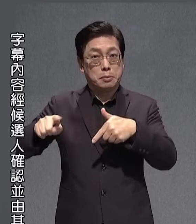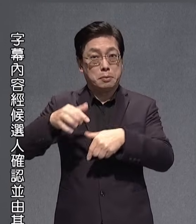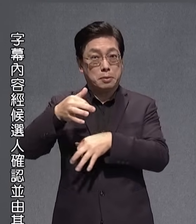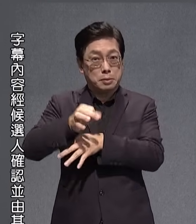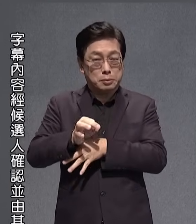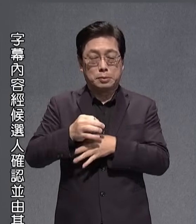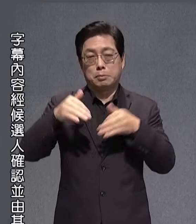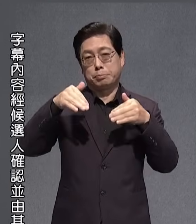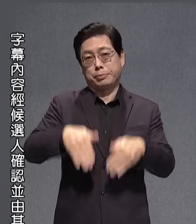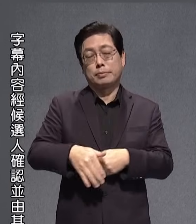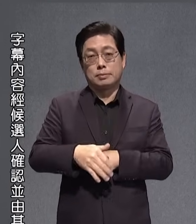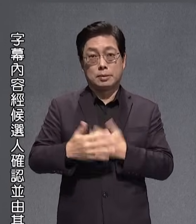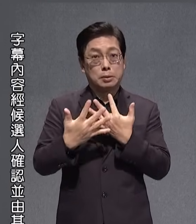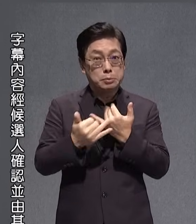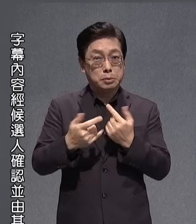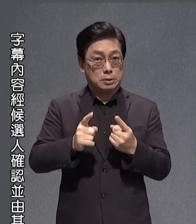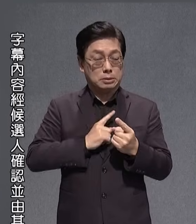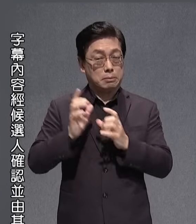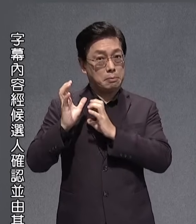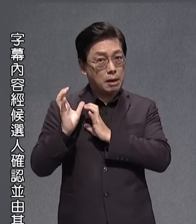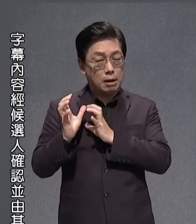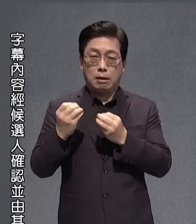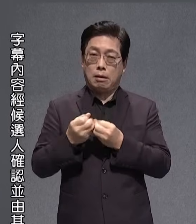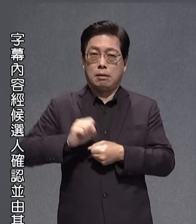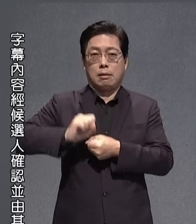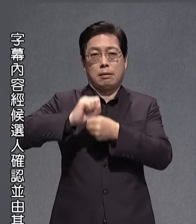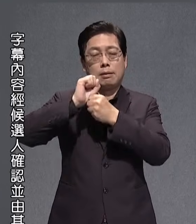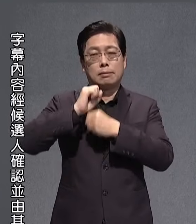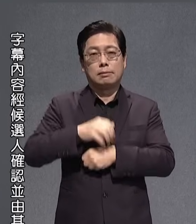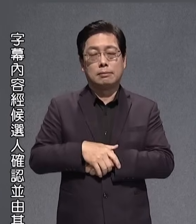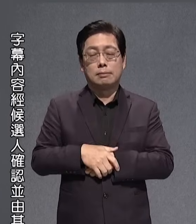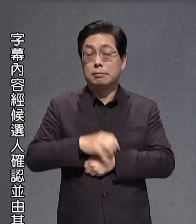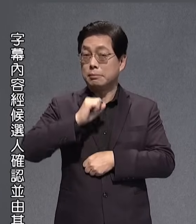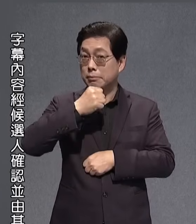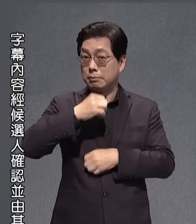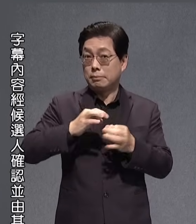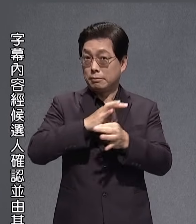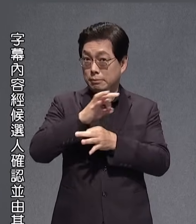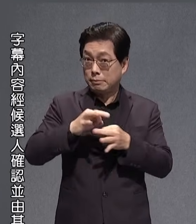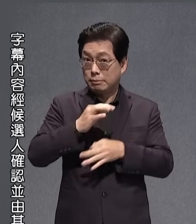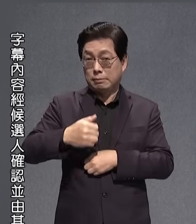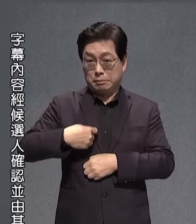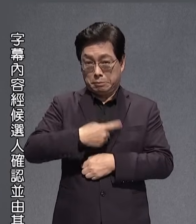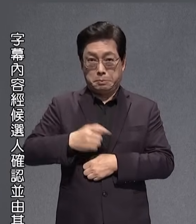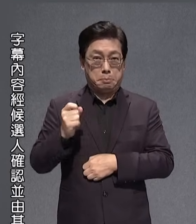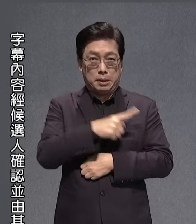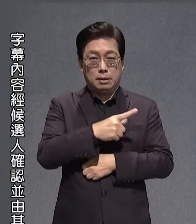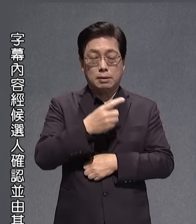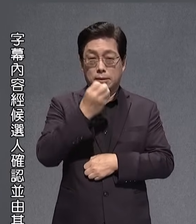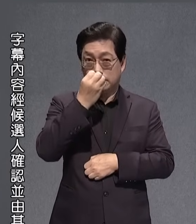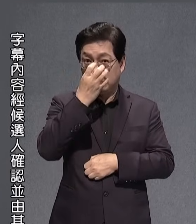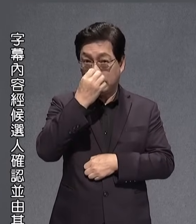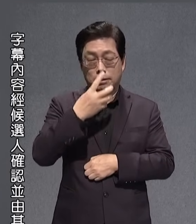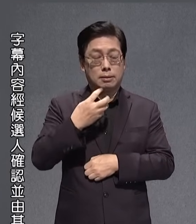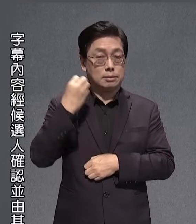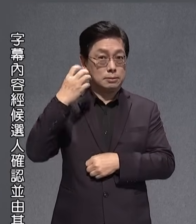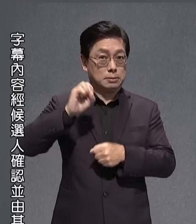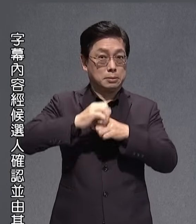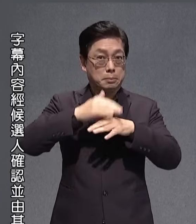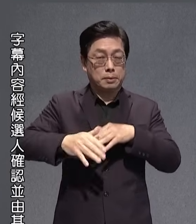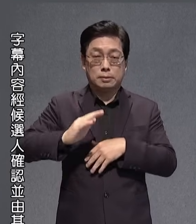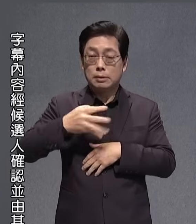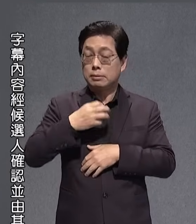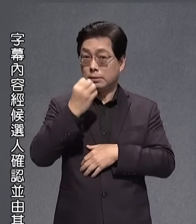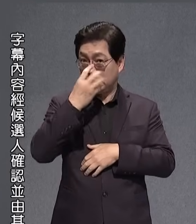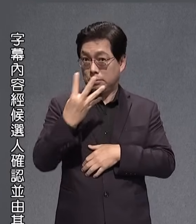步，但是学生的负担压力有增无减。台湾的经济体大于香港、新加坡，可是香港有四